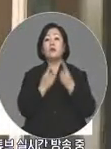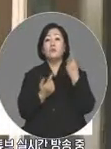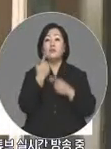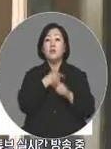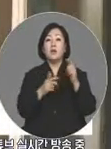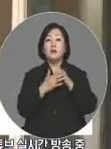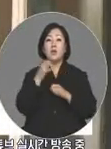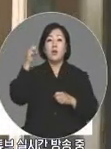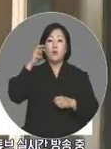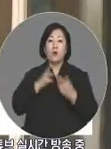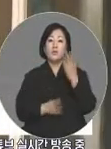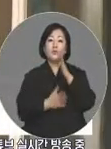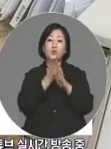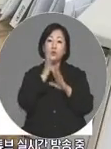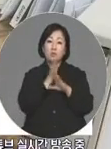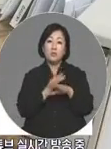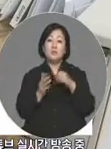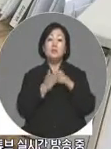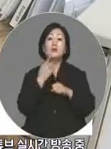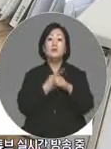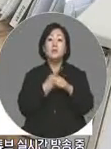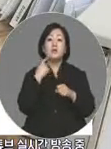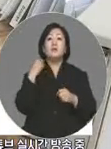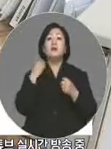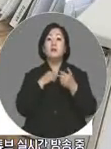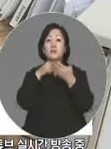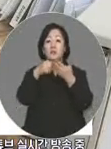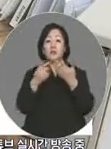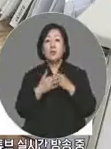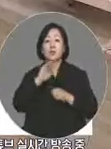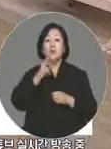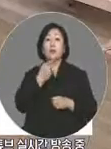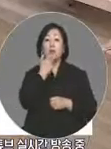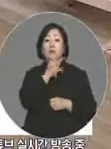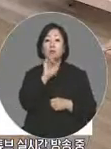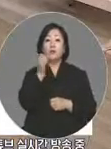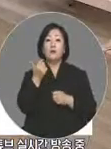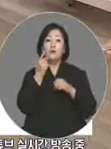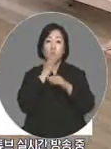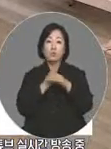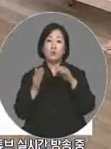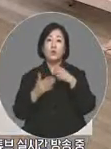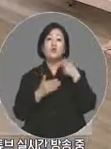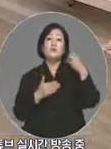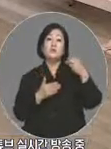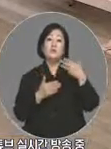설치한 광주광역시는 지난해 접수된 층간소음 갈등 212건